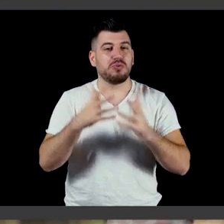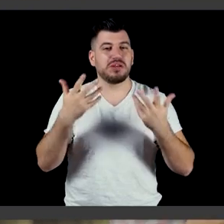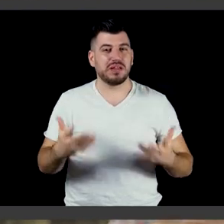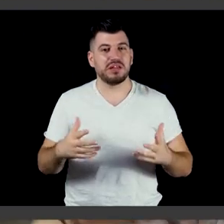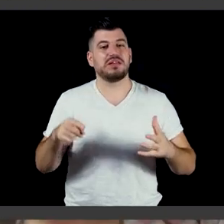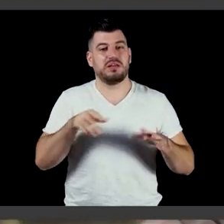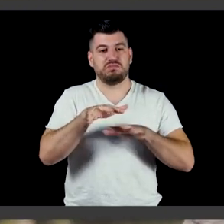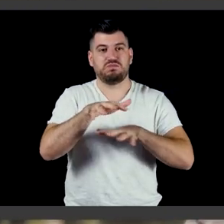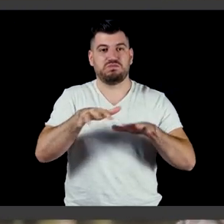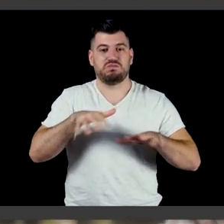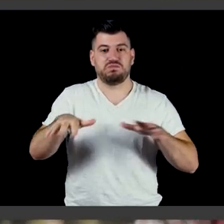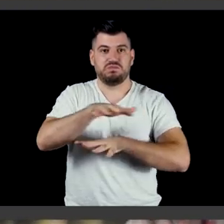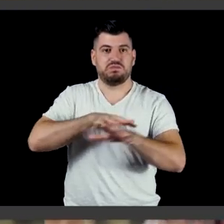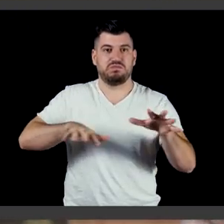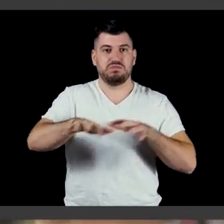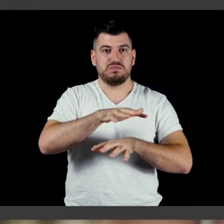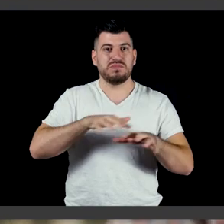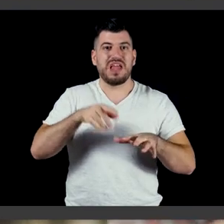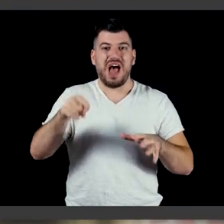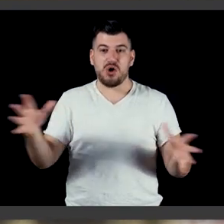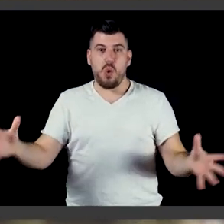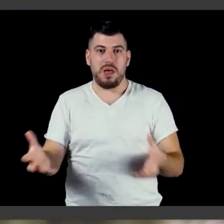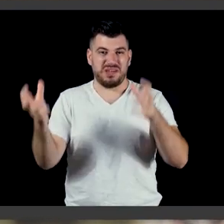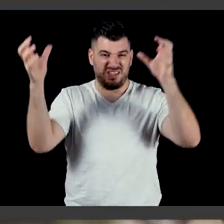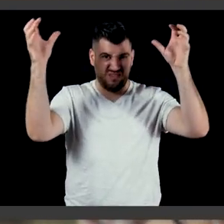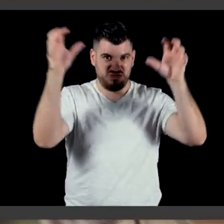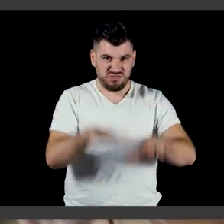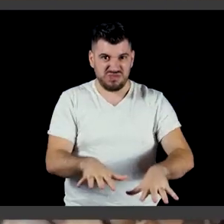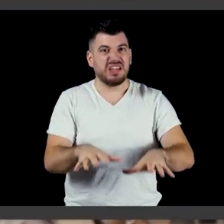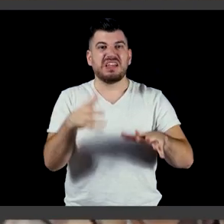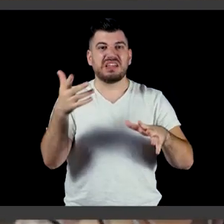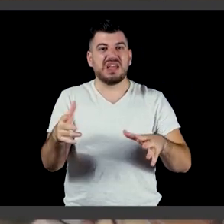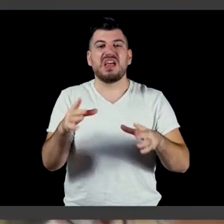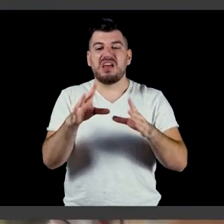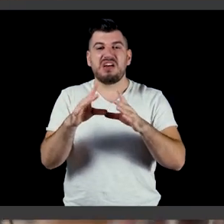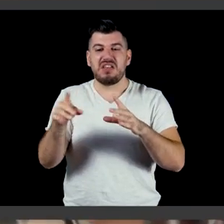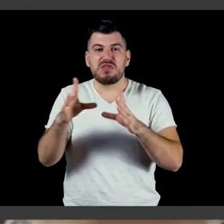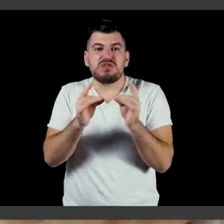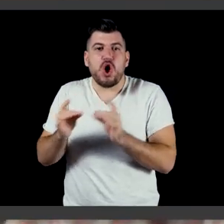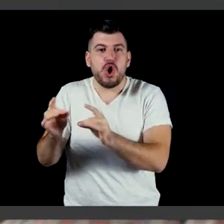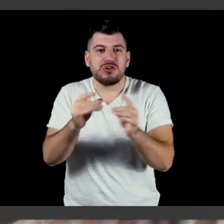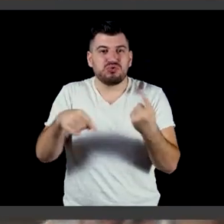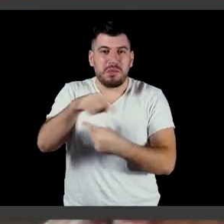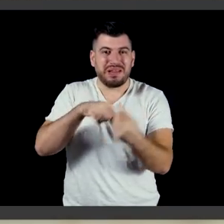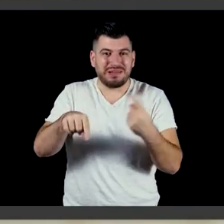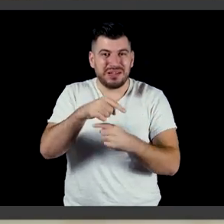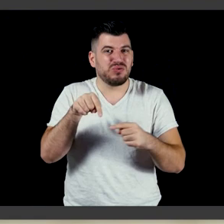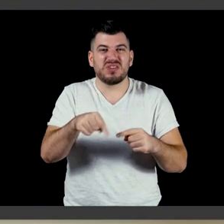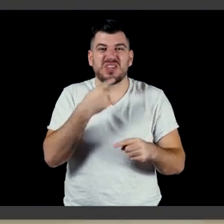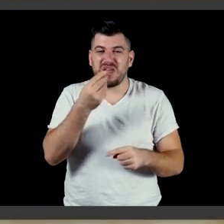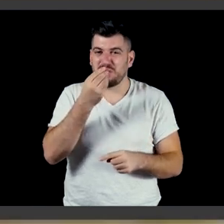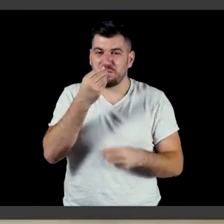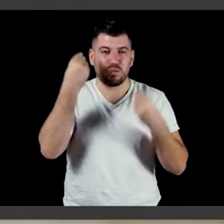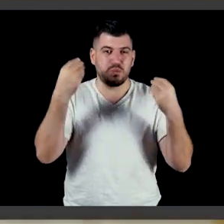θα πάει παντού. Άμα τα βάλετε όλα μαζί, αυτό που γίνεται συνήθως είναι γίνονται πολλά φύλλα μαζί ένα και δεν τραβάνε καθόλου τη γέμιση. Και όταν τρώμε την πορτοκαλόπιτα είναι χάλια.